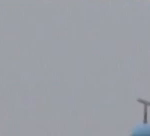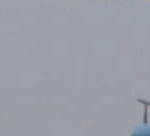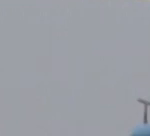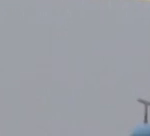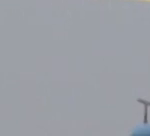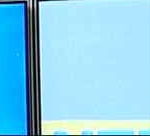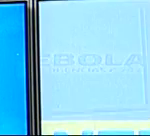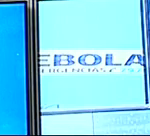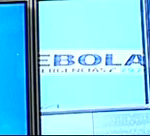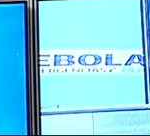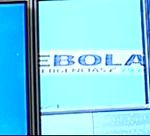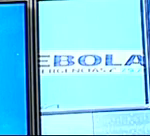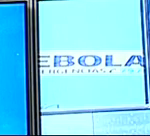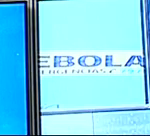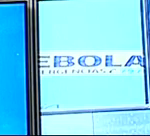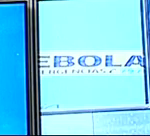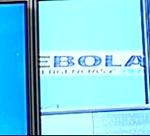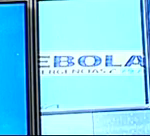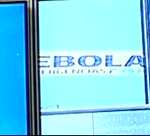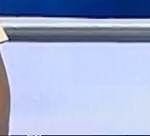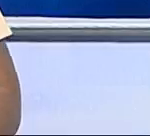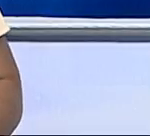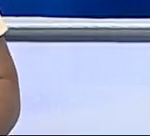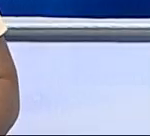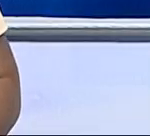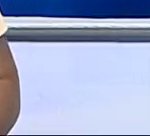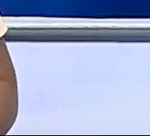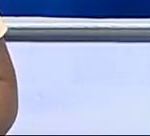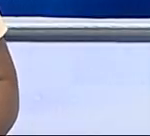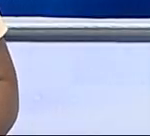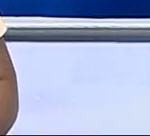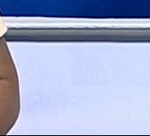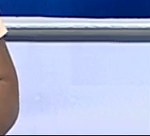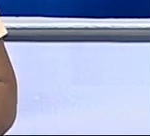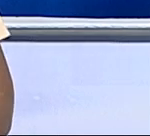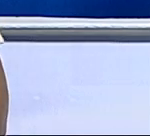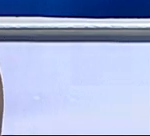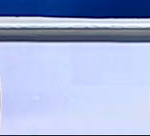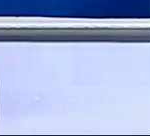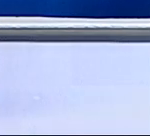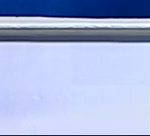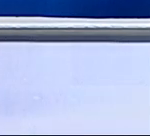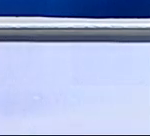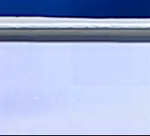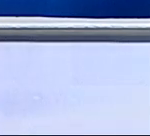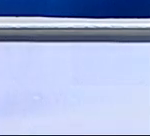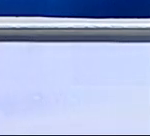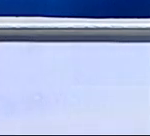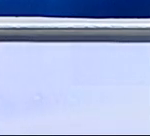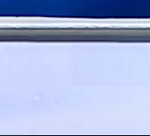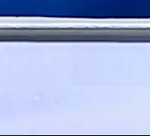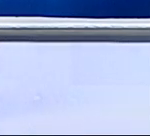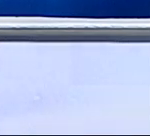télévision. Arrivé à Abidjan hier, en milieu de matinée, après l'inauguration du pont de Boisflay, le président